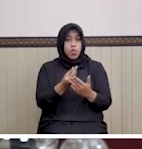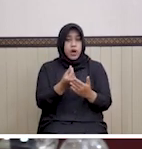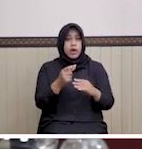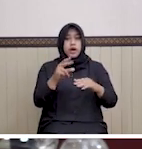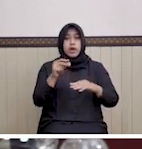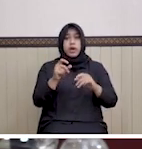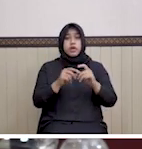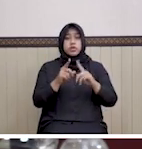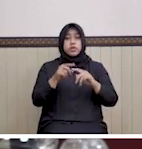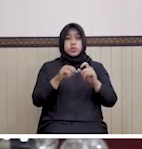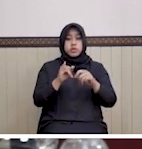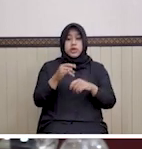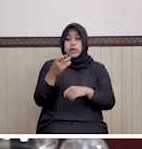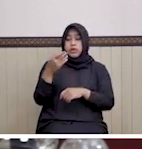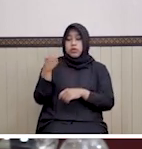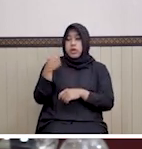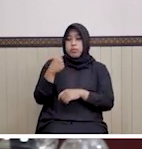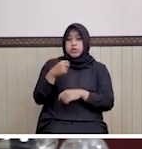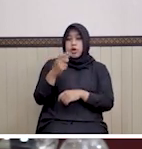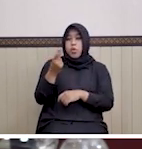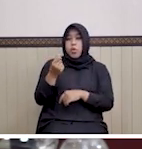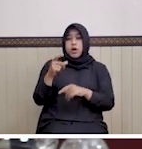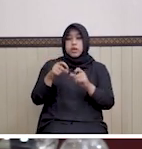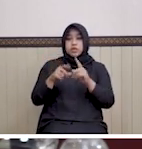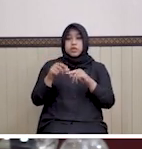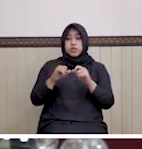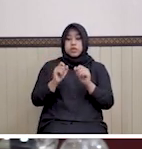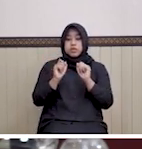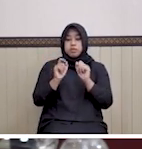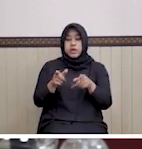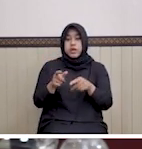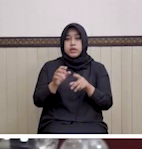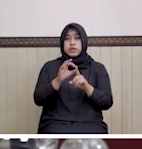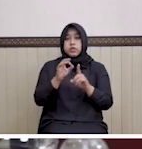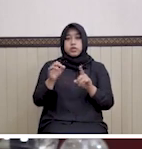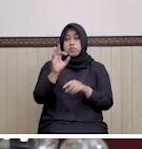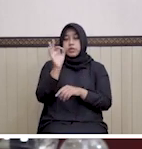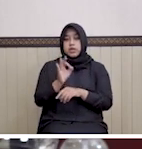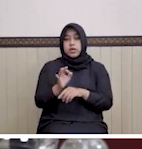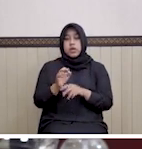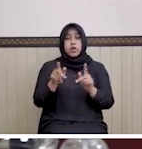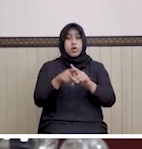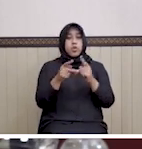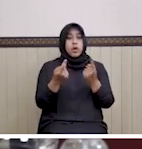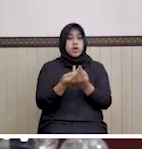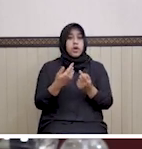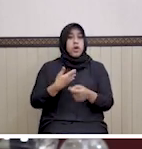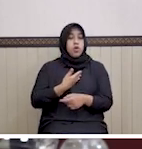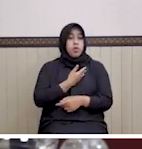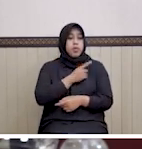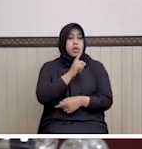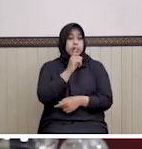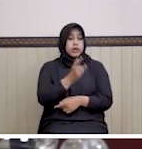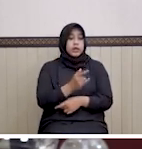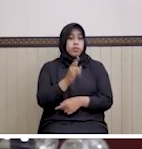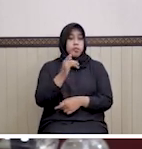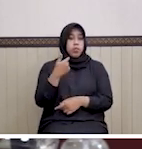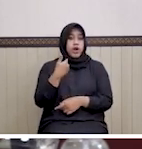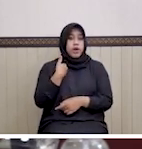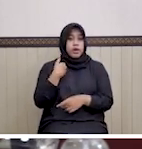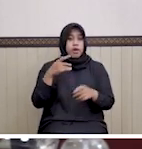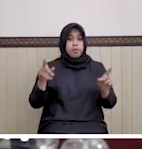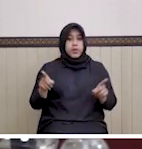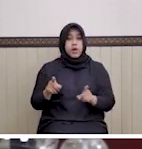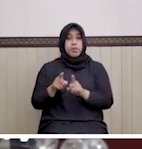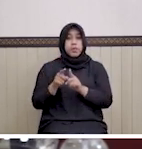dan tidak bisa uang restitusi ini diberikan 100% kepada keluarga korban tetap harus ada pendamping yang